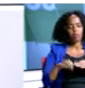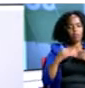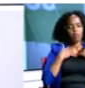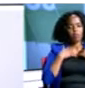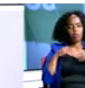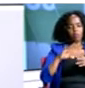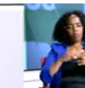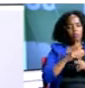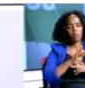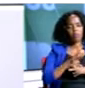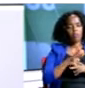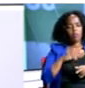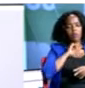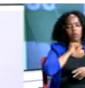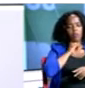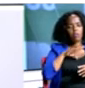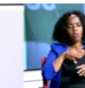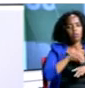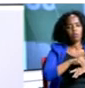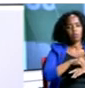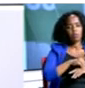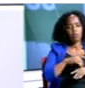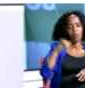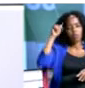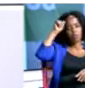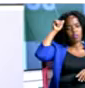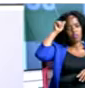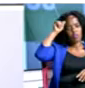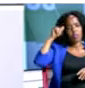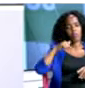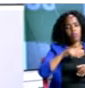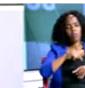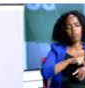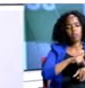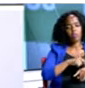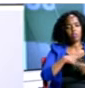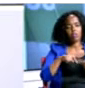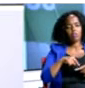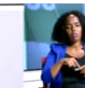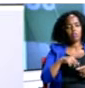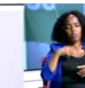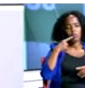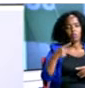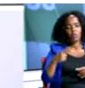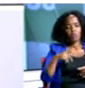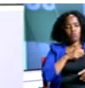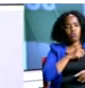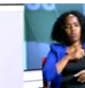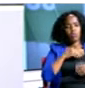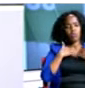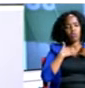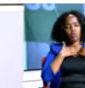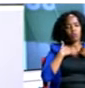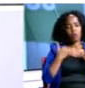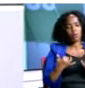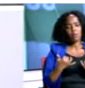itana biro igun safaya oromia. Doktor Abdul Qadir Galgalos lima kena rata khasan ini dubatu kanaf sodan juru